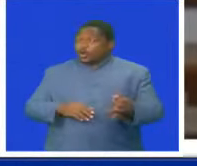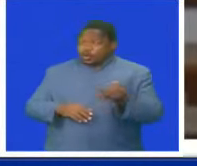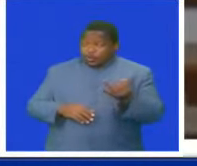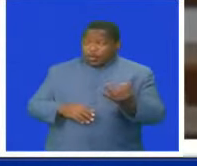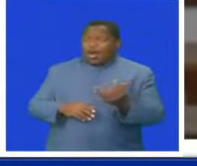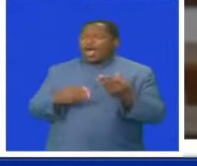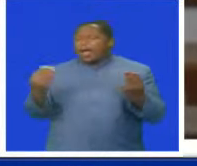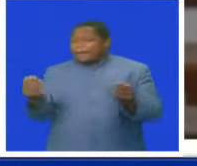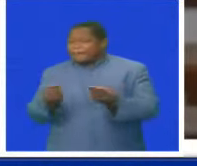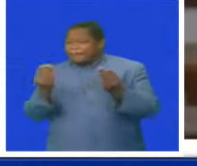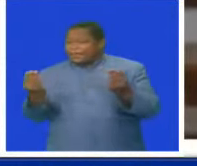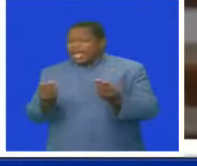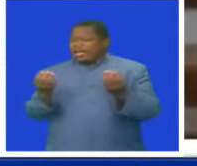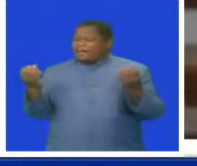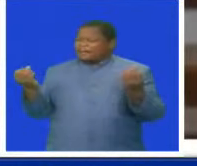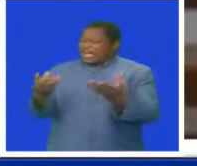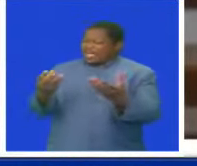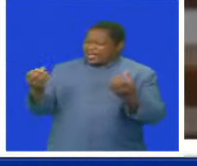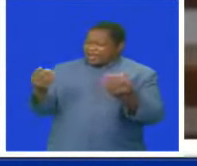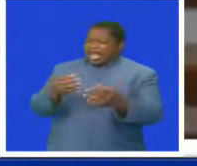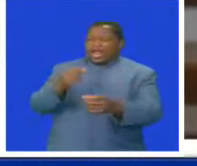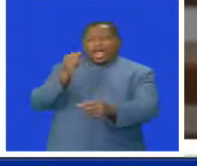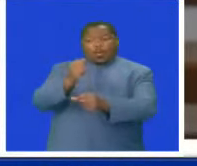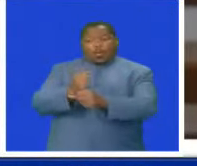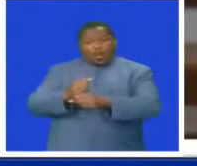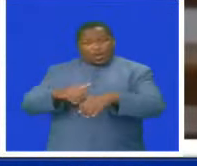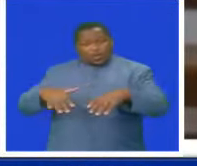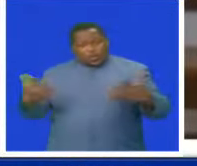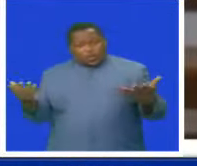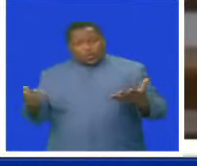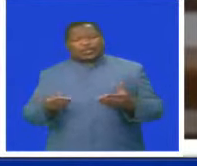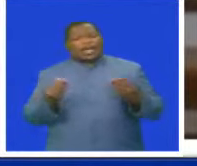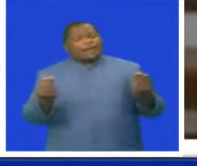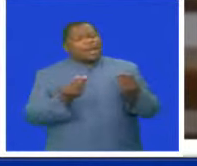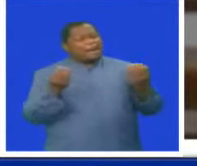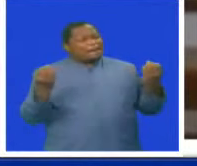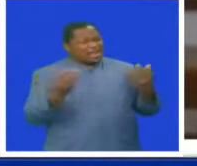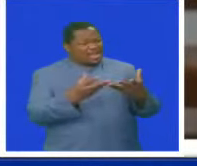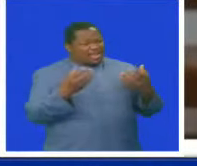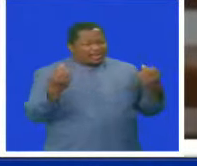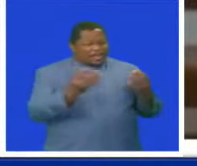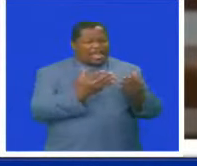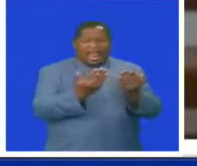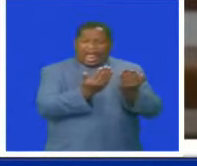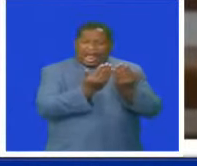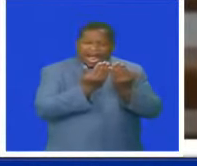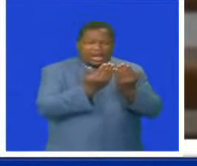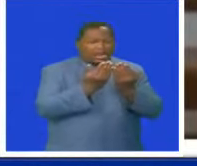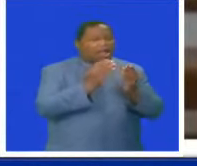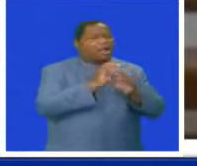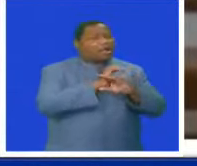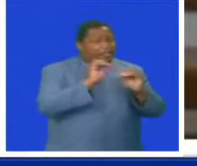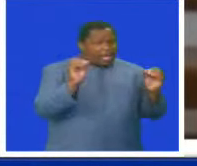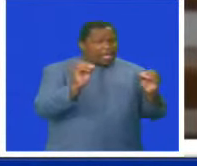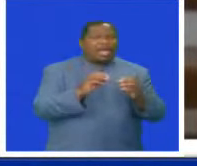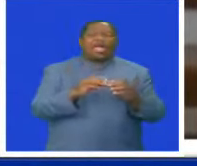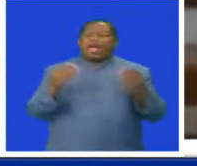i-unemployment, i-level of education, nalo ukuthi ukhanze ukuthi umuntu uhlala ane-weapon ekhaya ibe siyamlinga